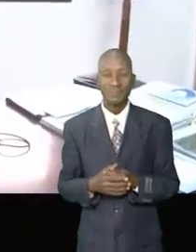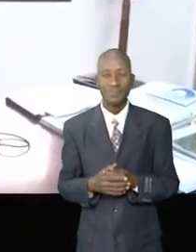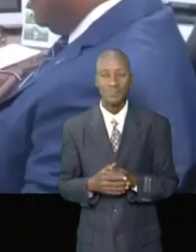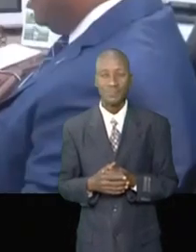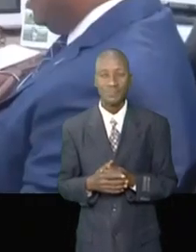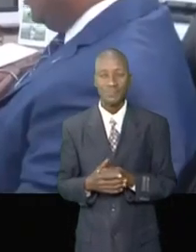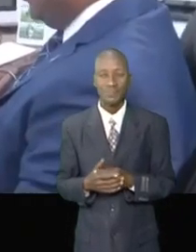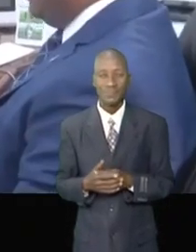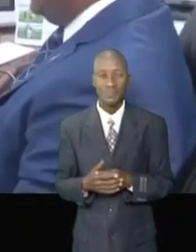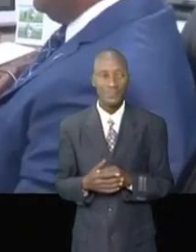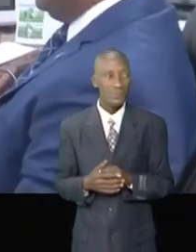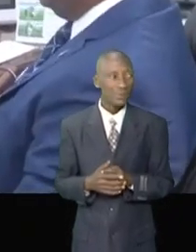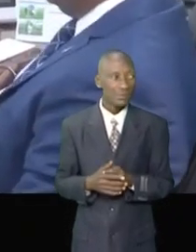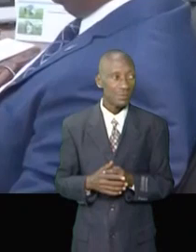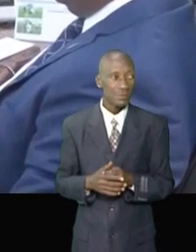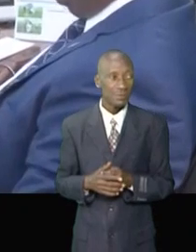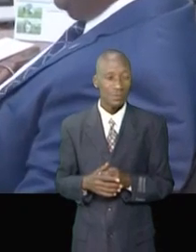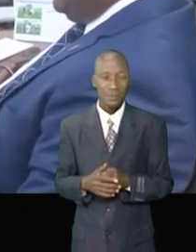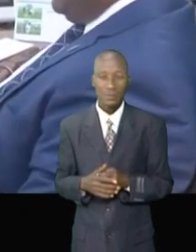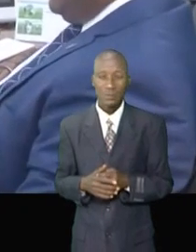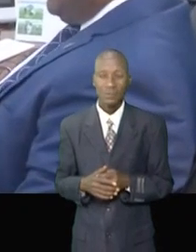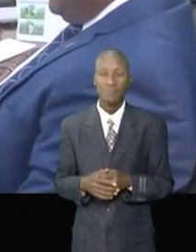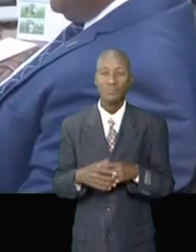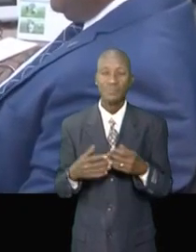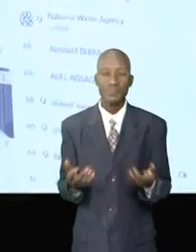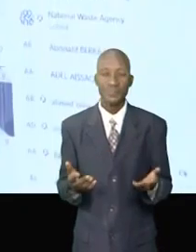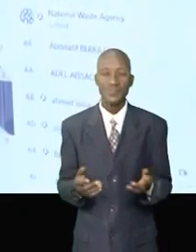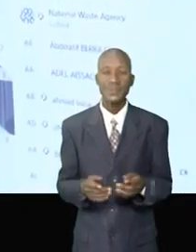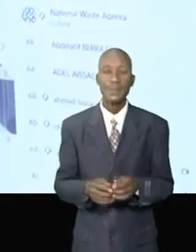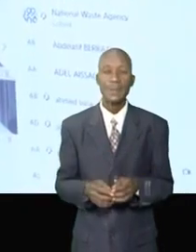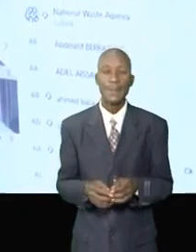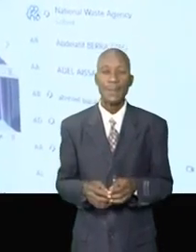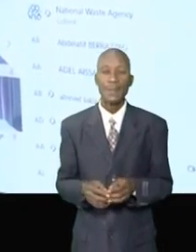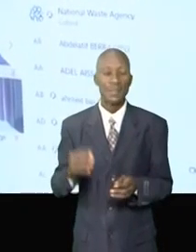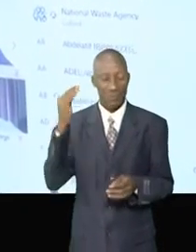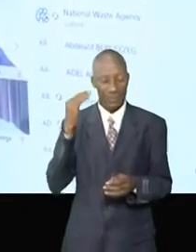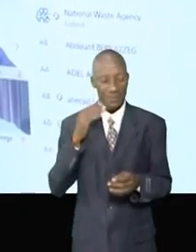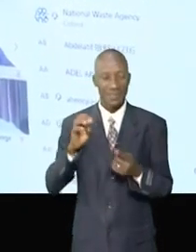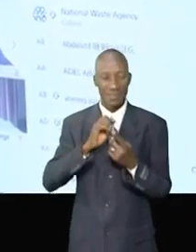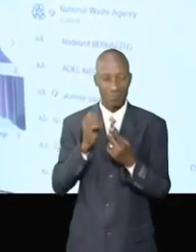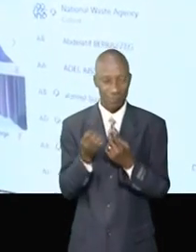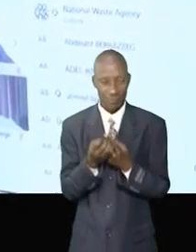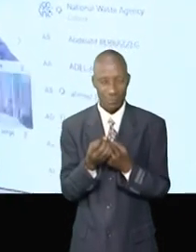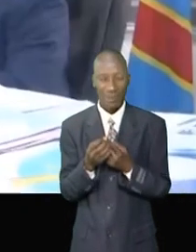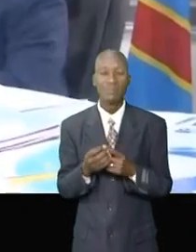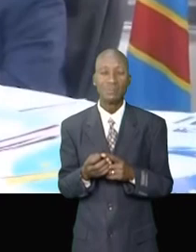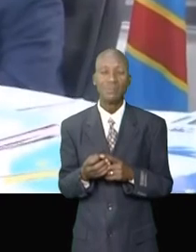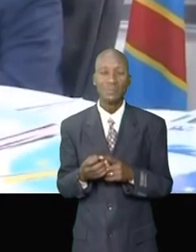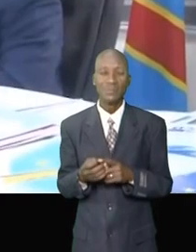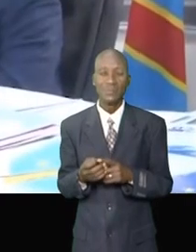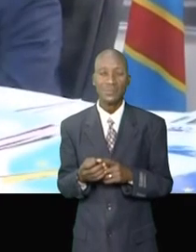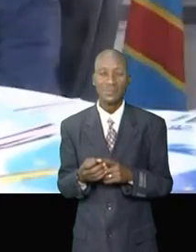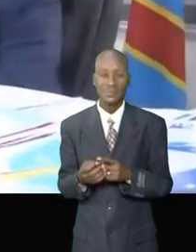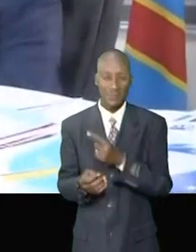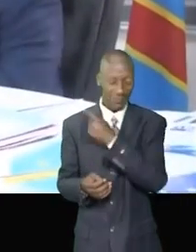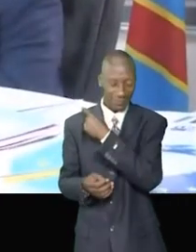mercredi 24 février 2021, lors de ses workshops virtuels, le ministre de l'Environnement et Développement Durable, Maître